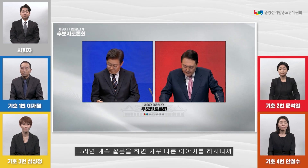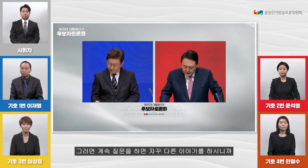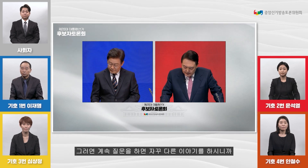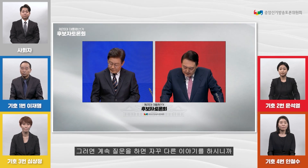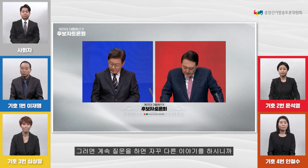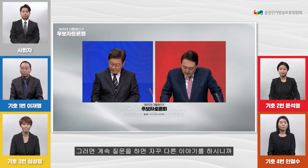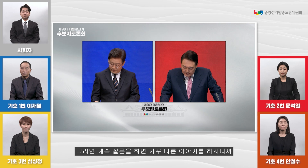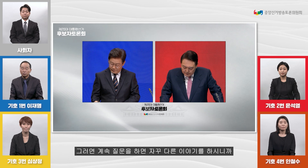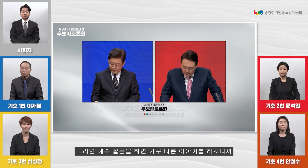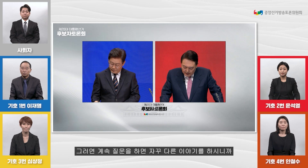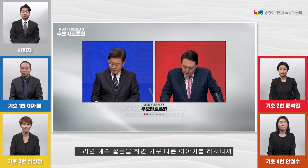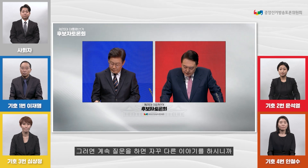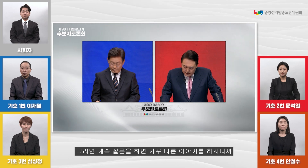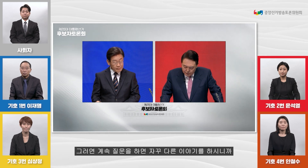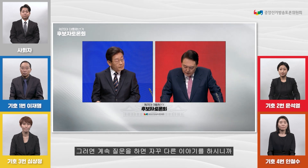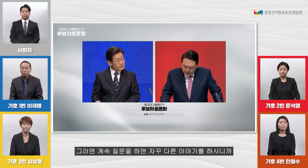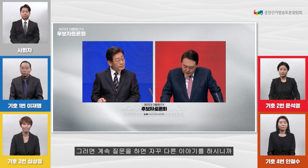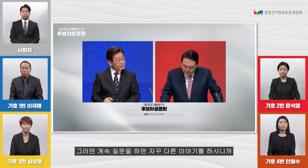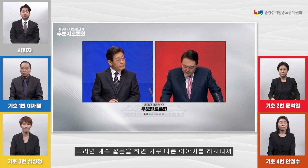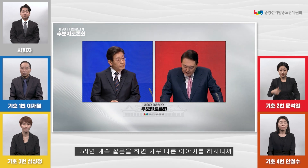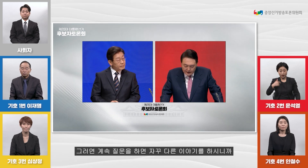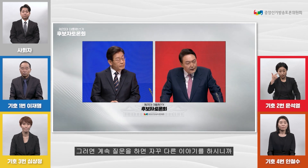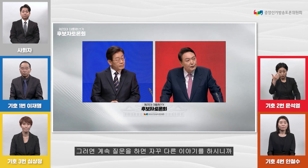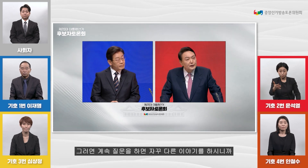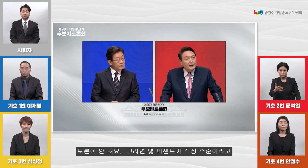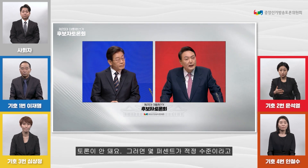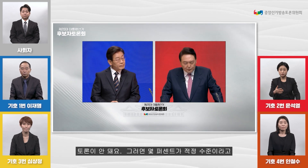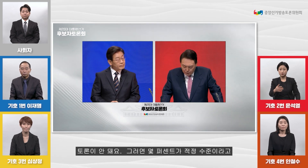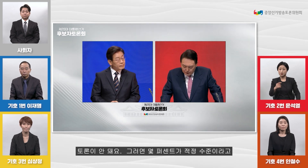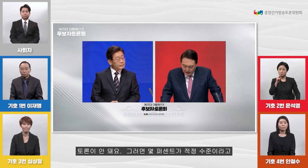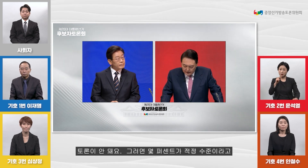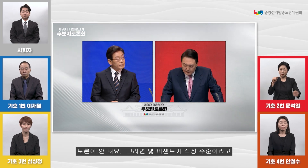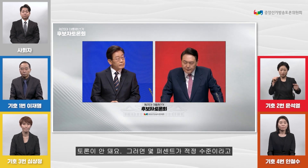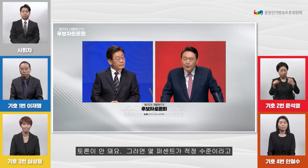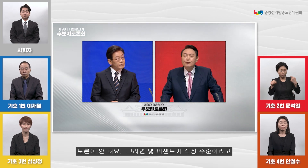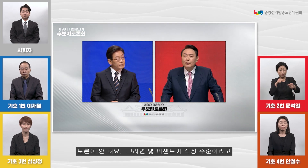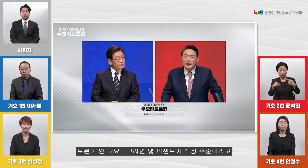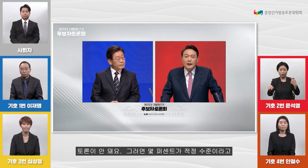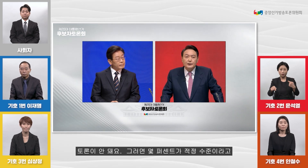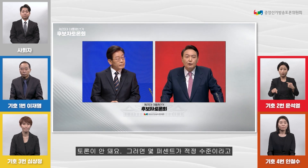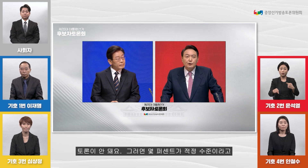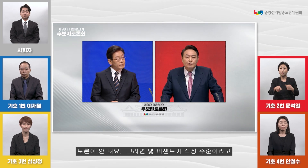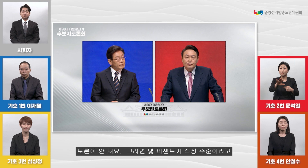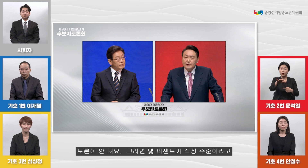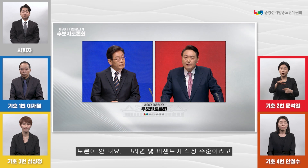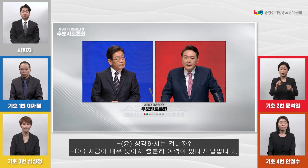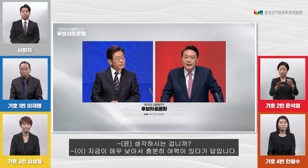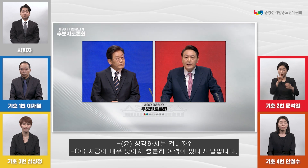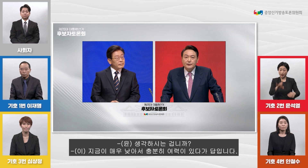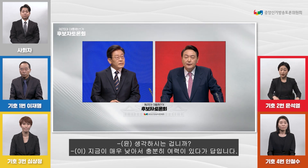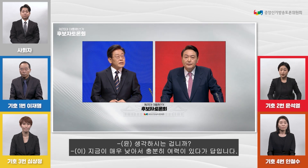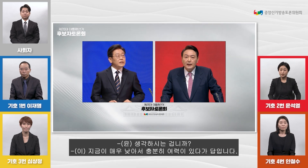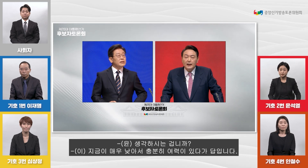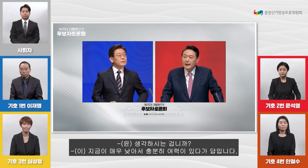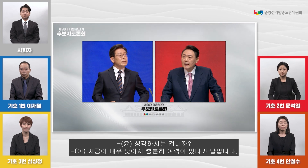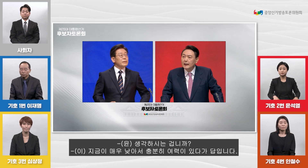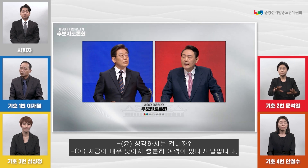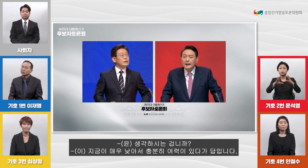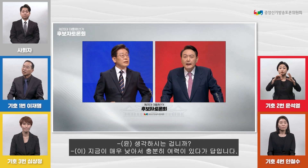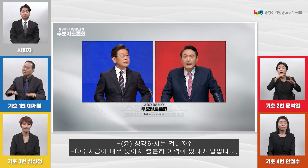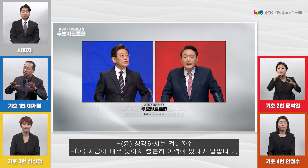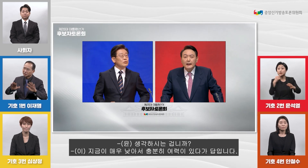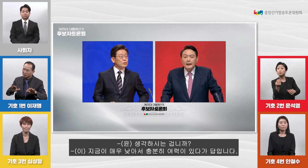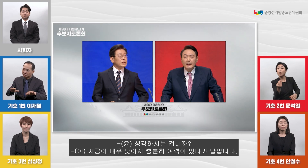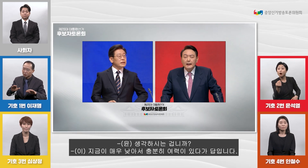그러면 뭐 계속 질문을 하면 자꾸 딴 얘기를 하시니까 토론이 안 되네. 그럼 몇 프로가 적정 수준이라고 생각하시는 겁니까? 지금이